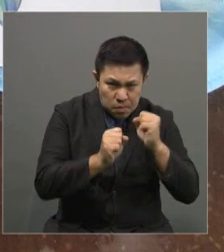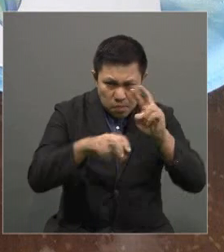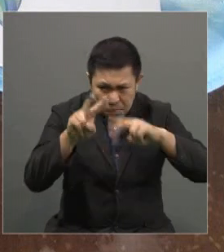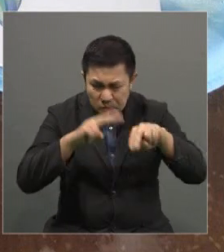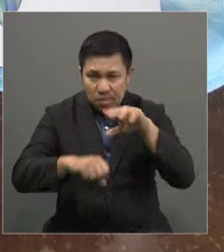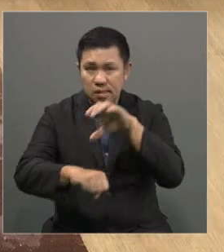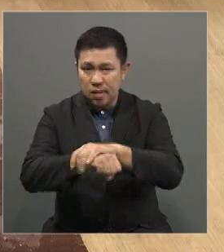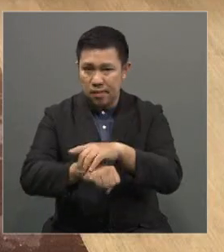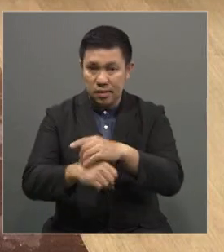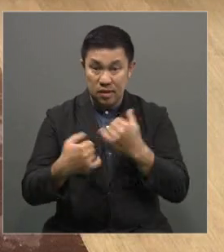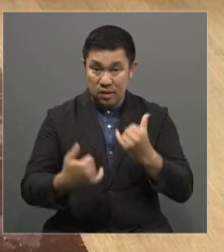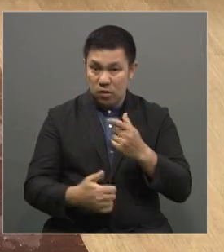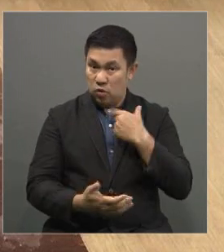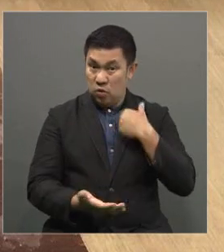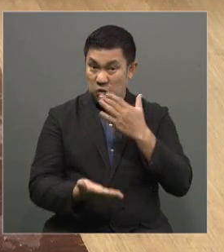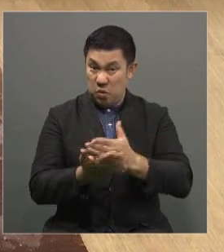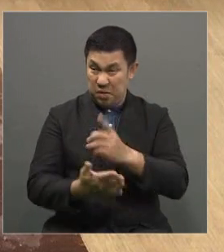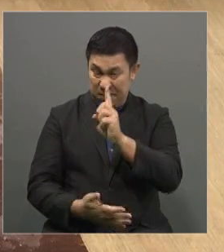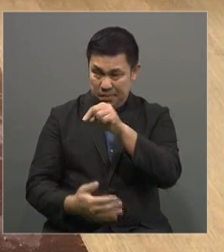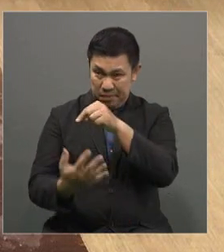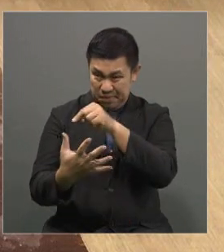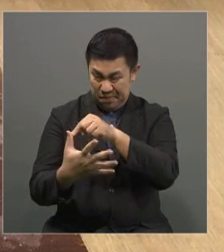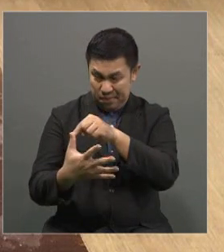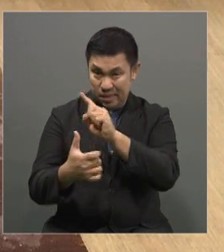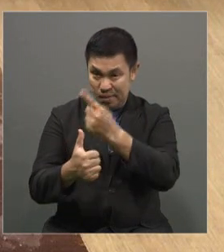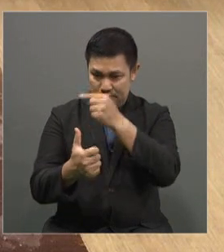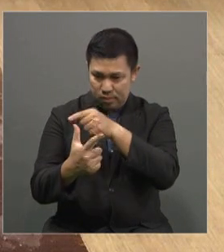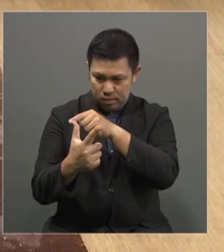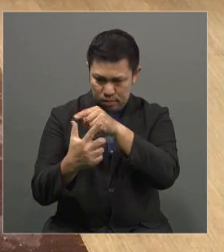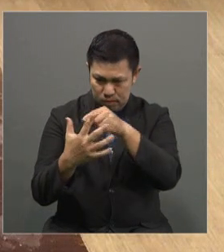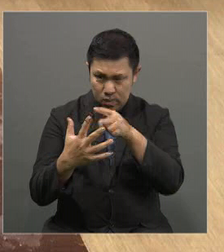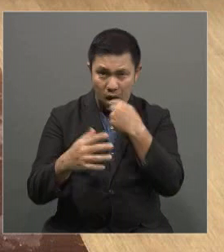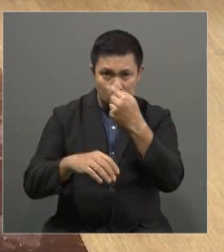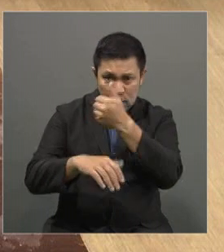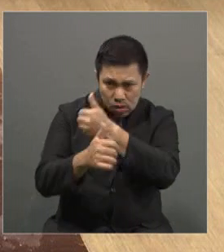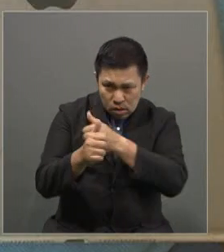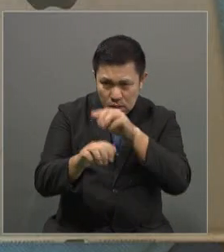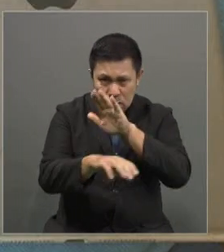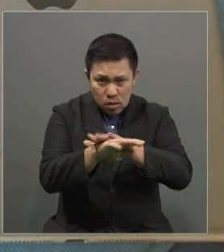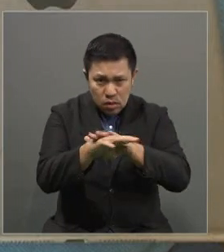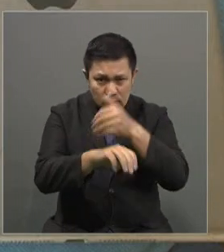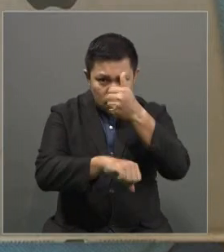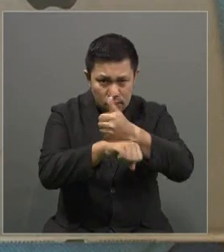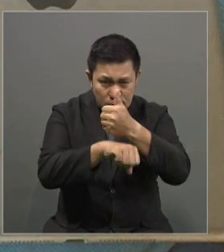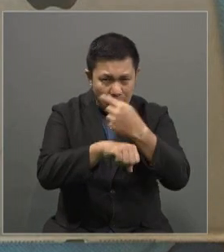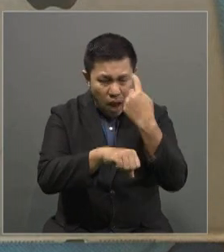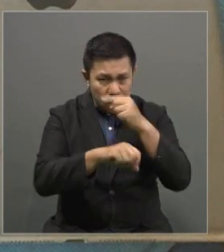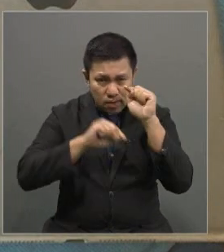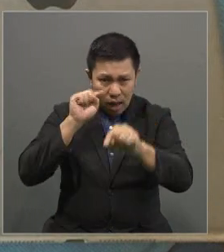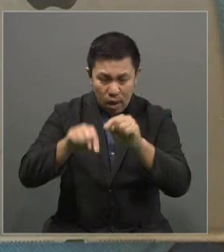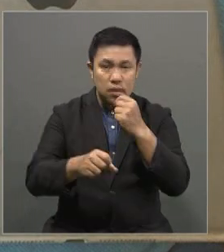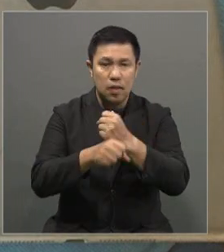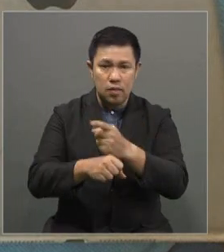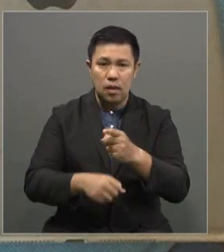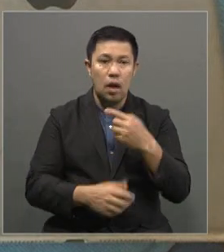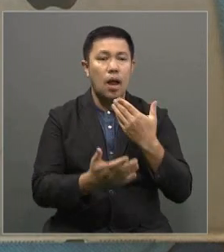ตำรวจบอกเลยนะครับว่าไม่หยุดแค่นี้ไม่หยุดแค่ม้าฮะจะขยายผลไปถึงตัวการใหญ่ที่อยู่เบื้องหลังให้ได้ครับค่ะอย่าลืมนะคะว่าบางทีไปรับ